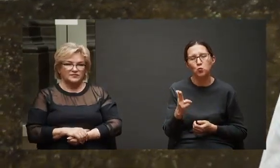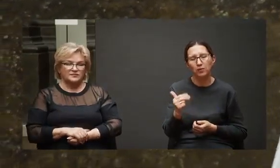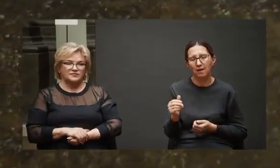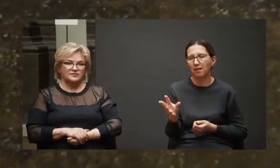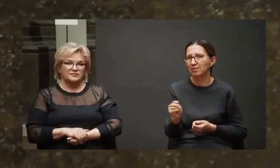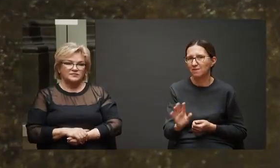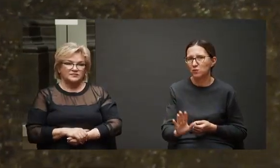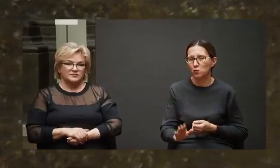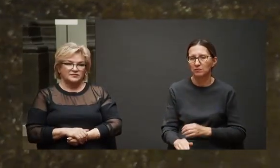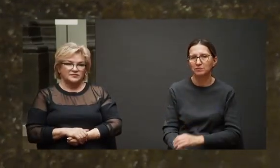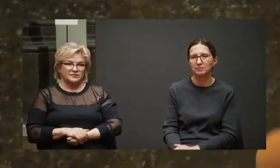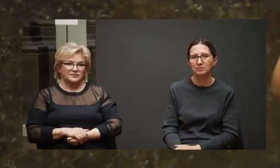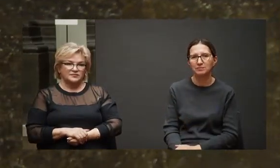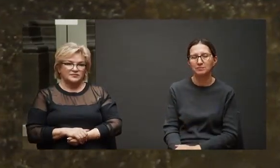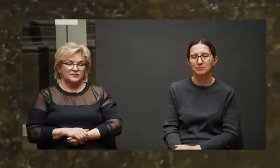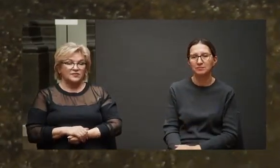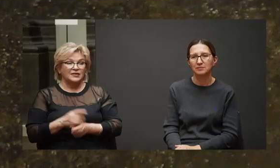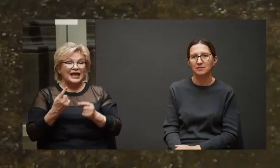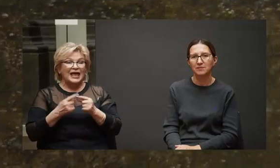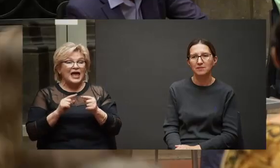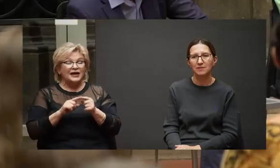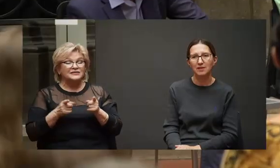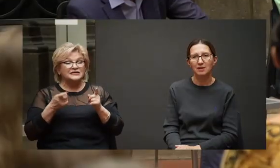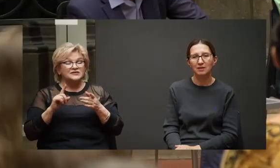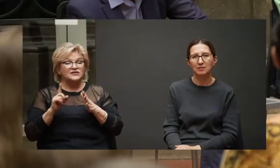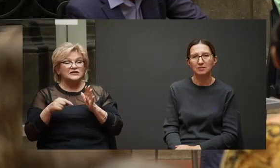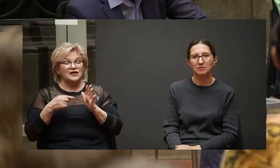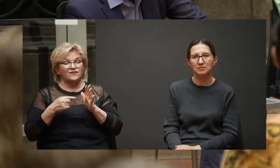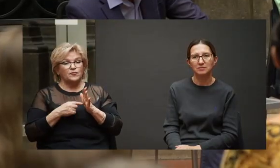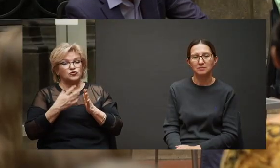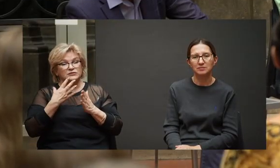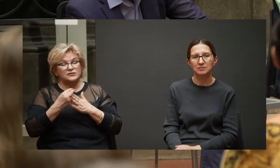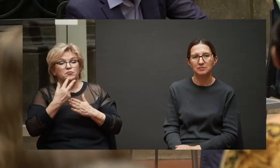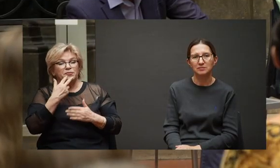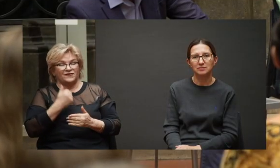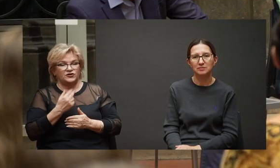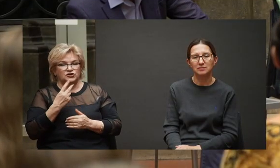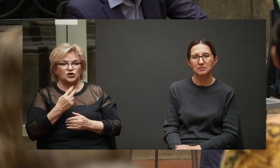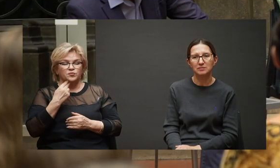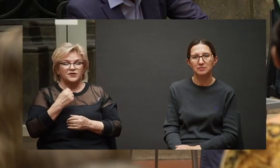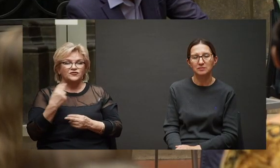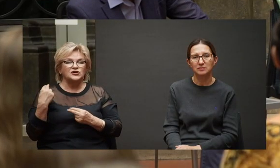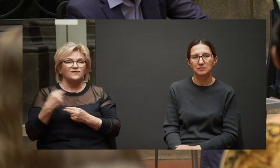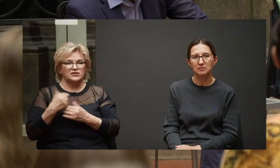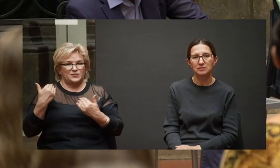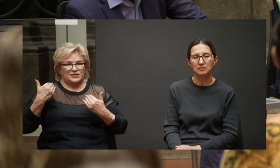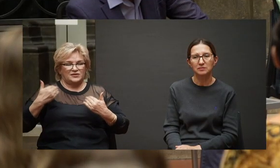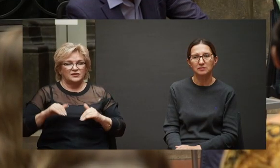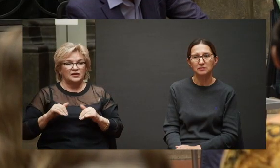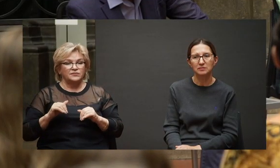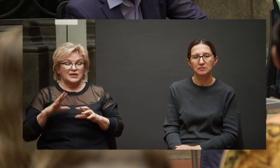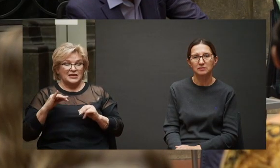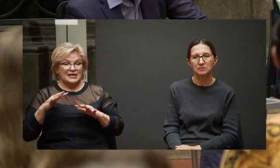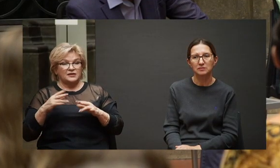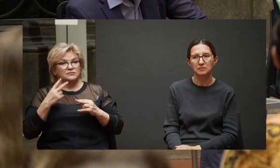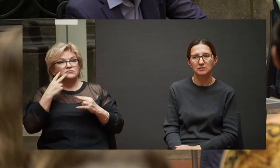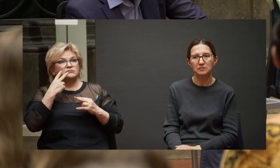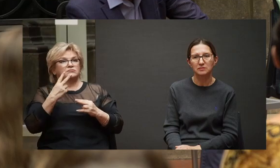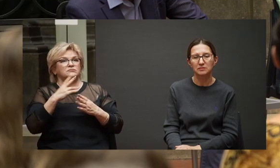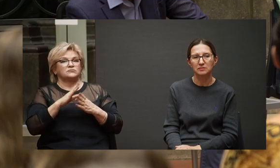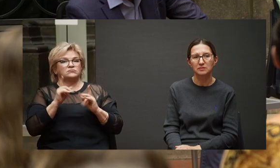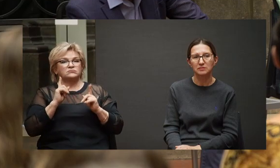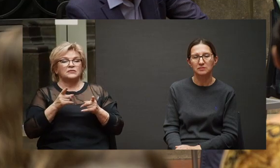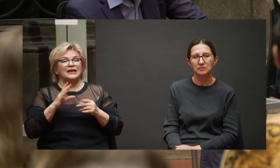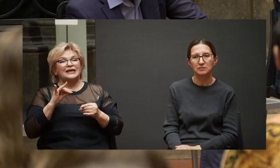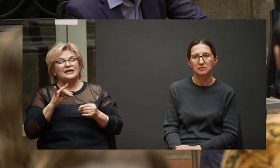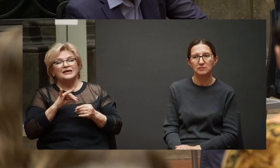но... Это действительно вопрос привычки, но привычки, воспитанные как зрительно чисто, да,